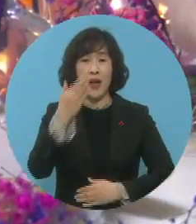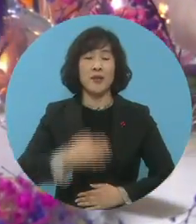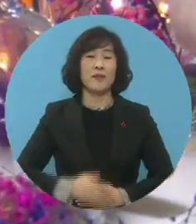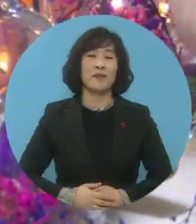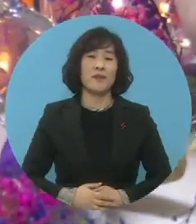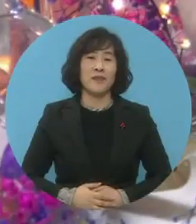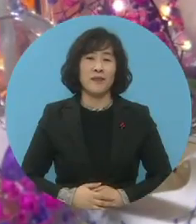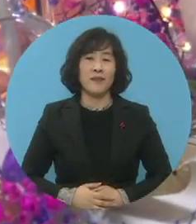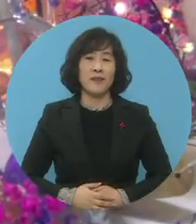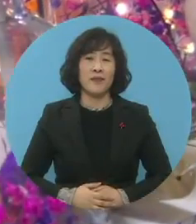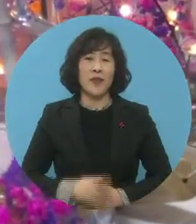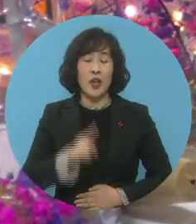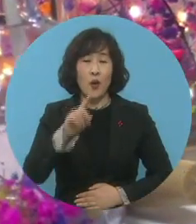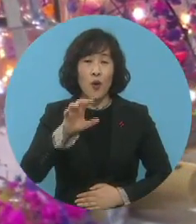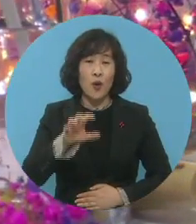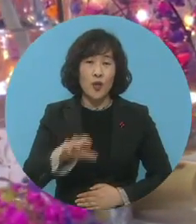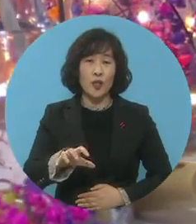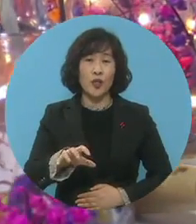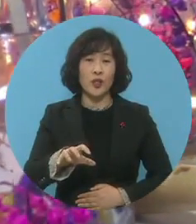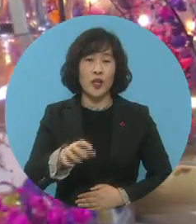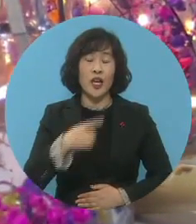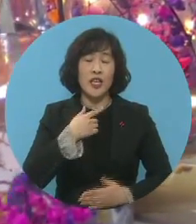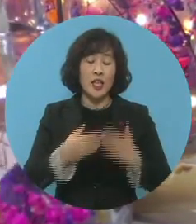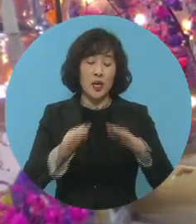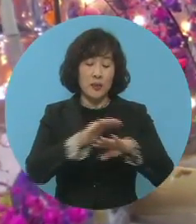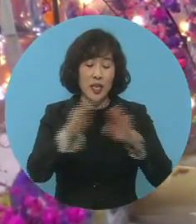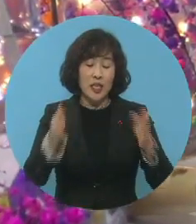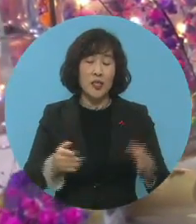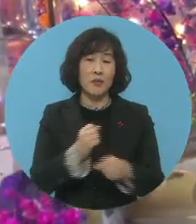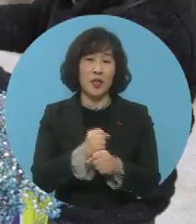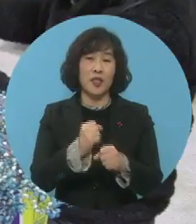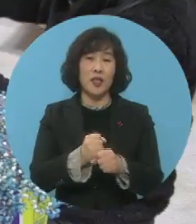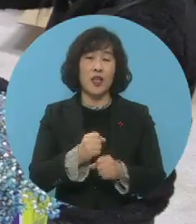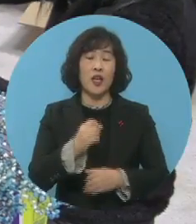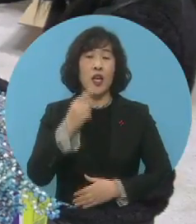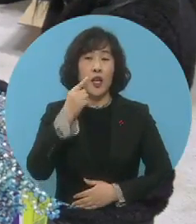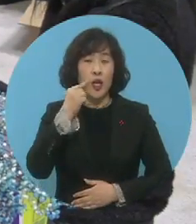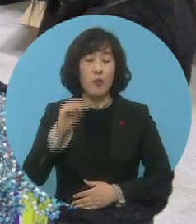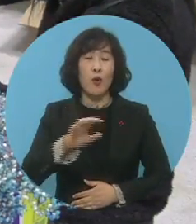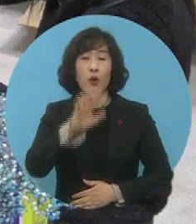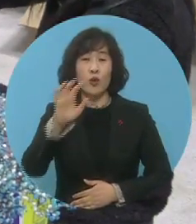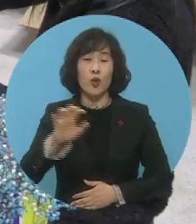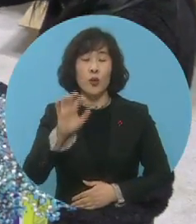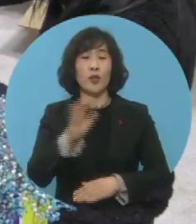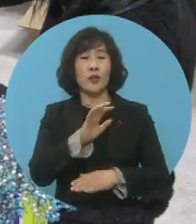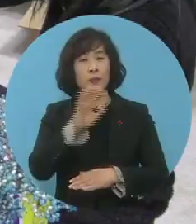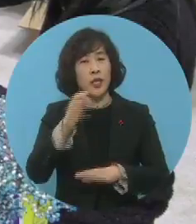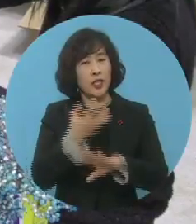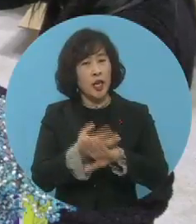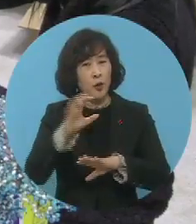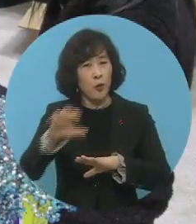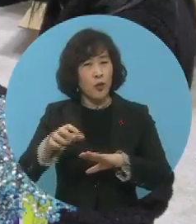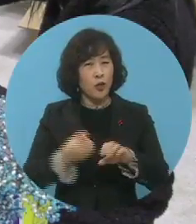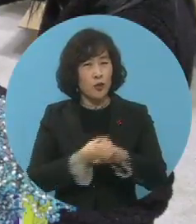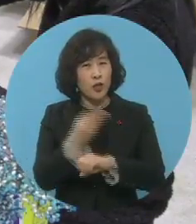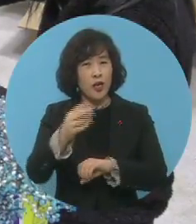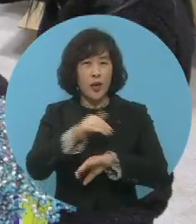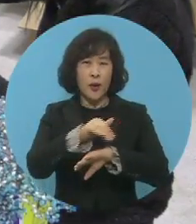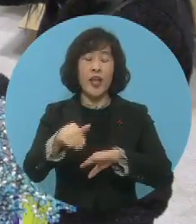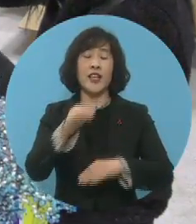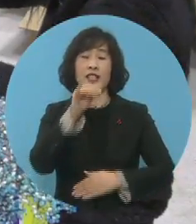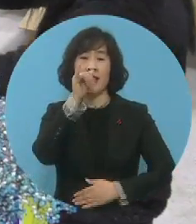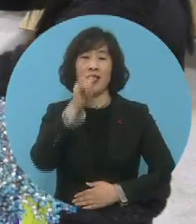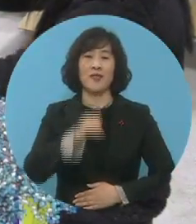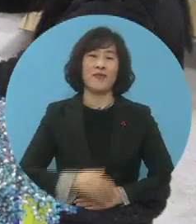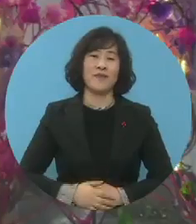있는데 온 재료의 10배 이상 비싼 가격에 판매되고 있습니다. 이 마을은 체험 세트 등을